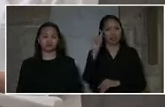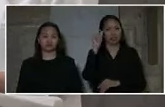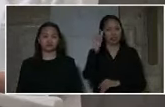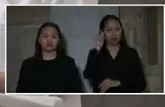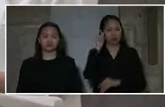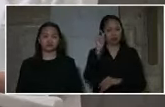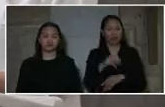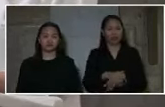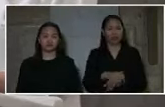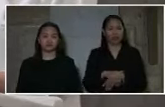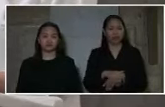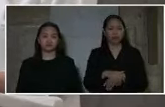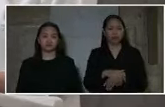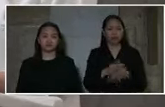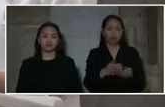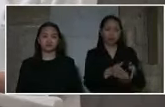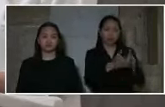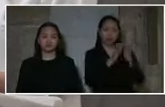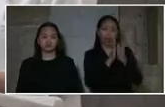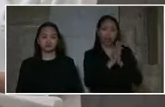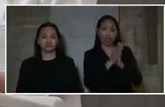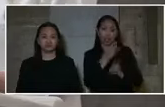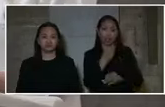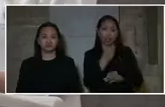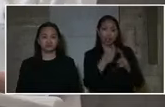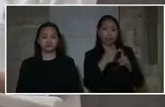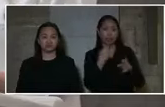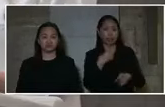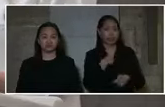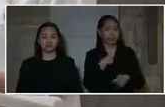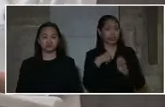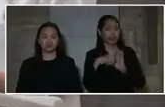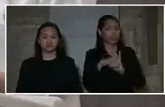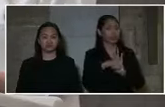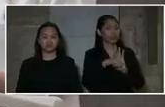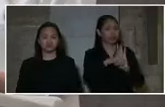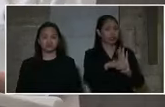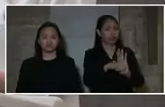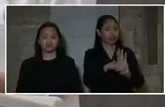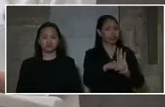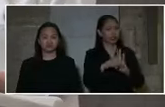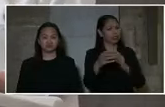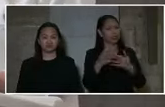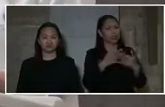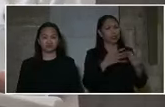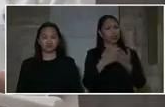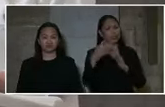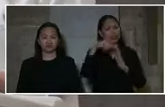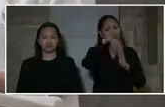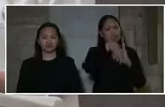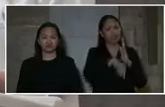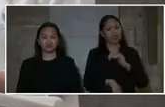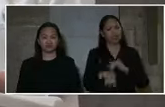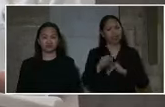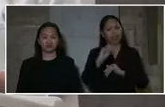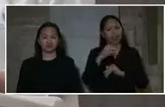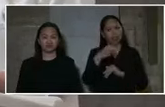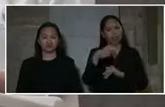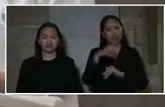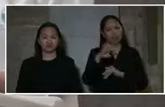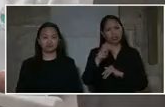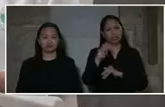humingi ka sa akin ng palatandaan, maging sa kalaliman ng Siol o